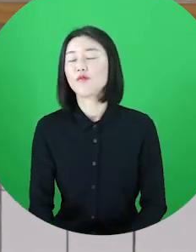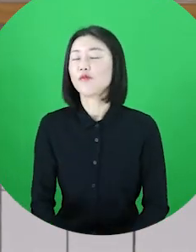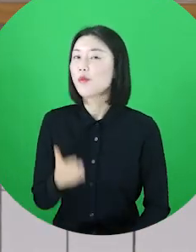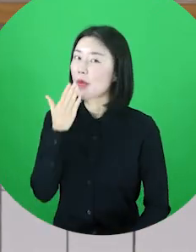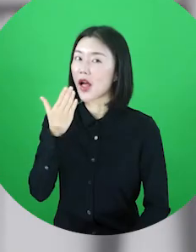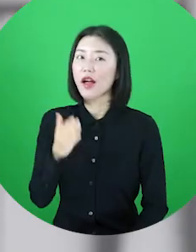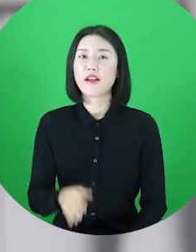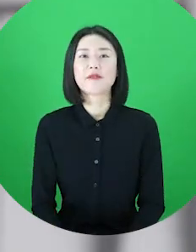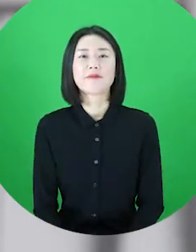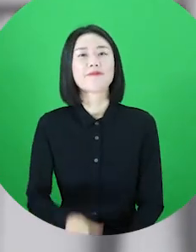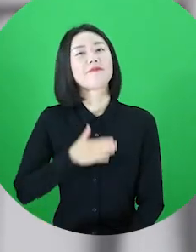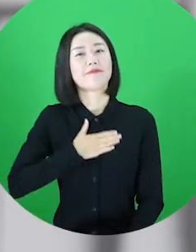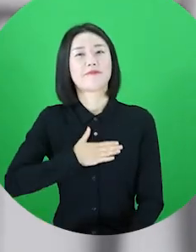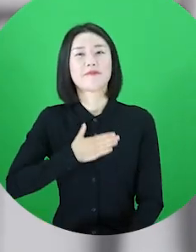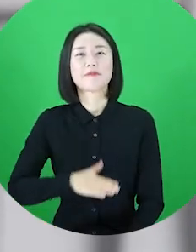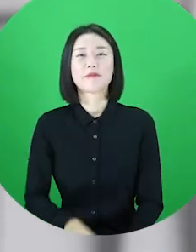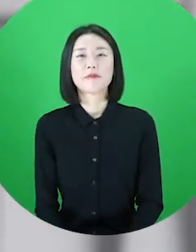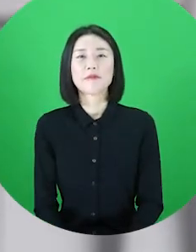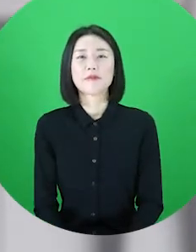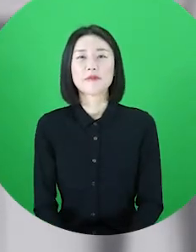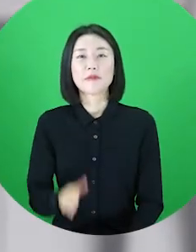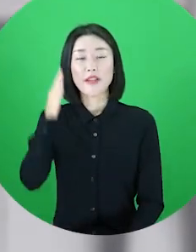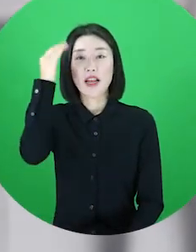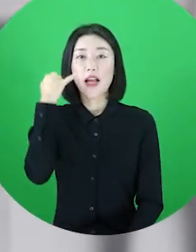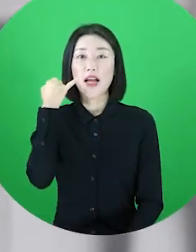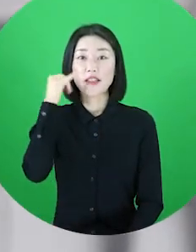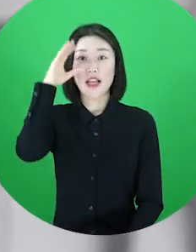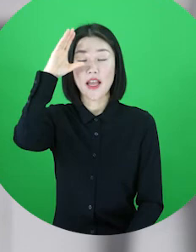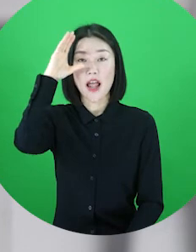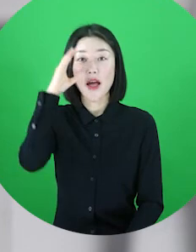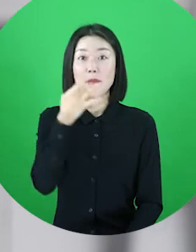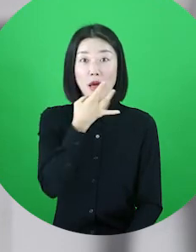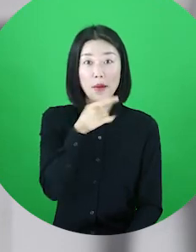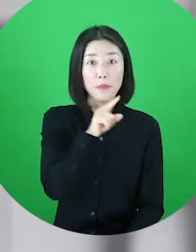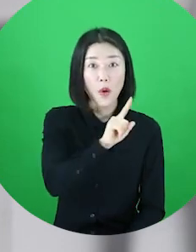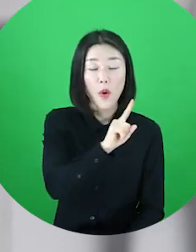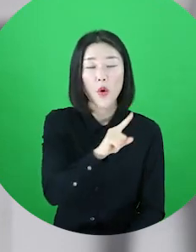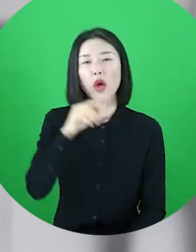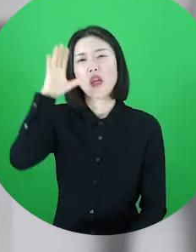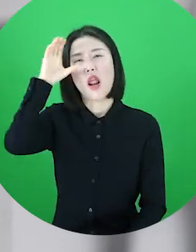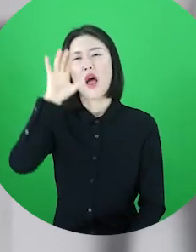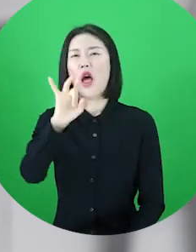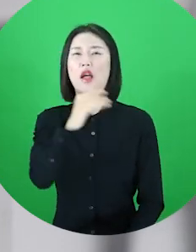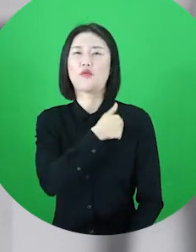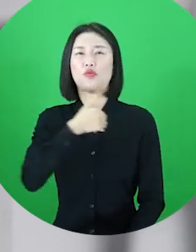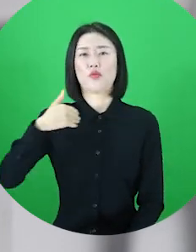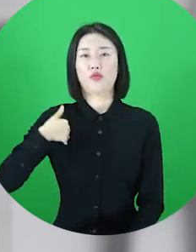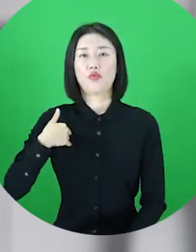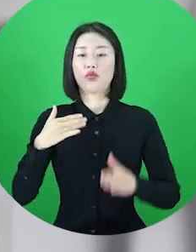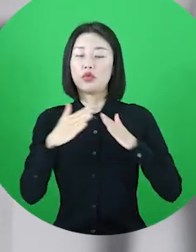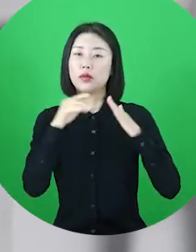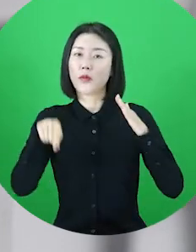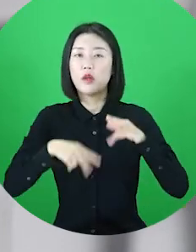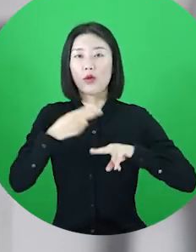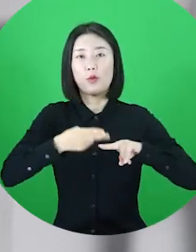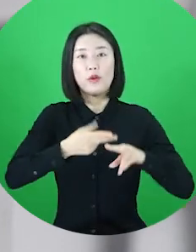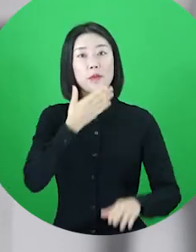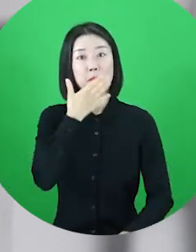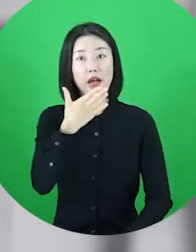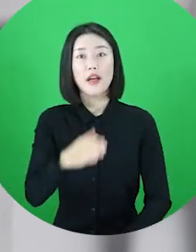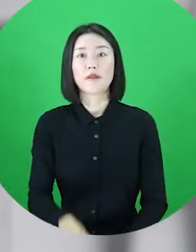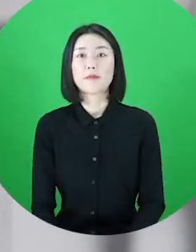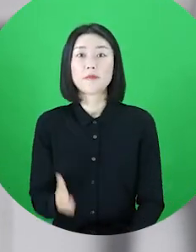좋아요. 간장 계란밥은 계란만 있으면 집에서 쉽게 만들어 먹을 수 있어요. 그래서 우리